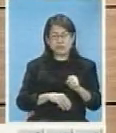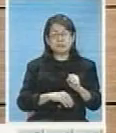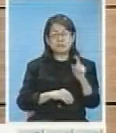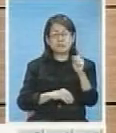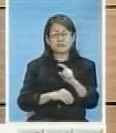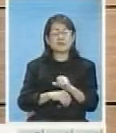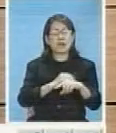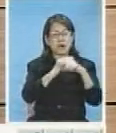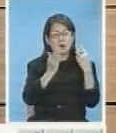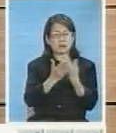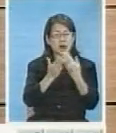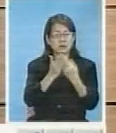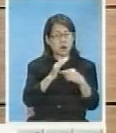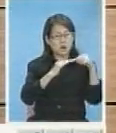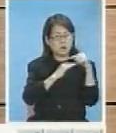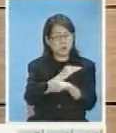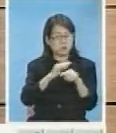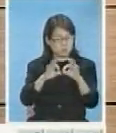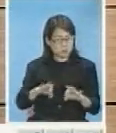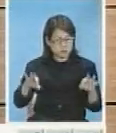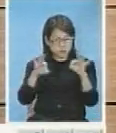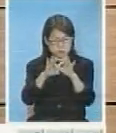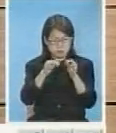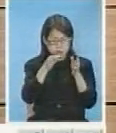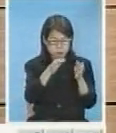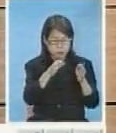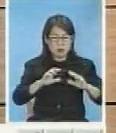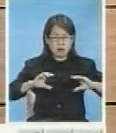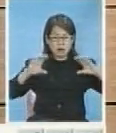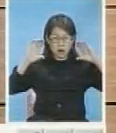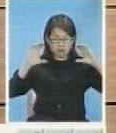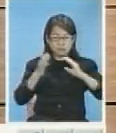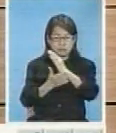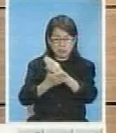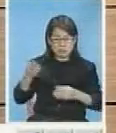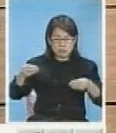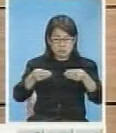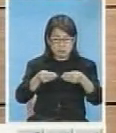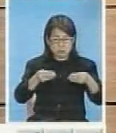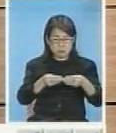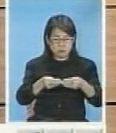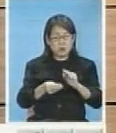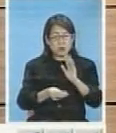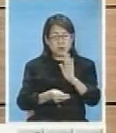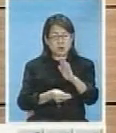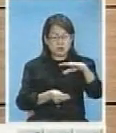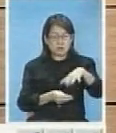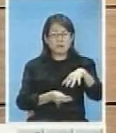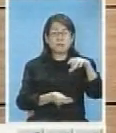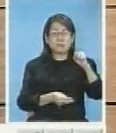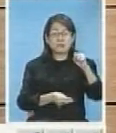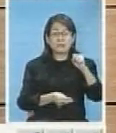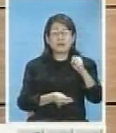ฐวิสาหกิจที่เป็นธนาคารของรัฐในพันธกิจข้อที่2ของสำนักงานคณะกรรมการนโยบายรัฐวิสาหกิ